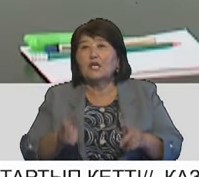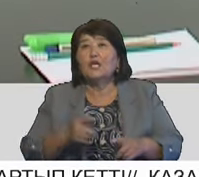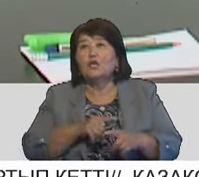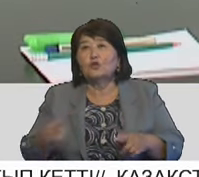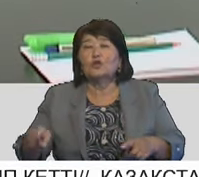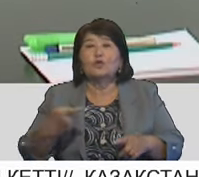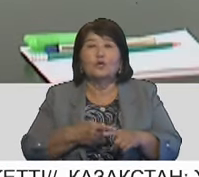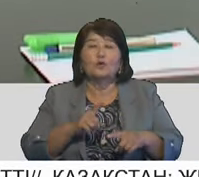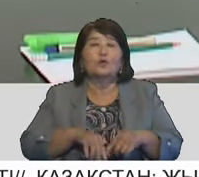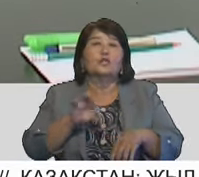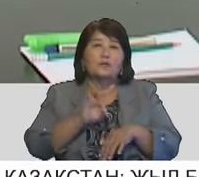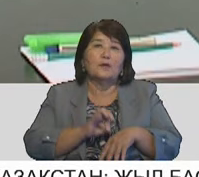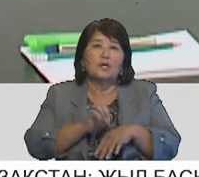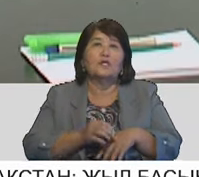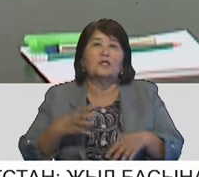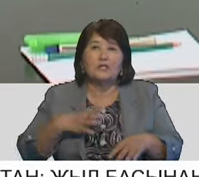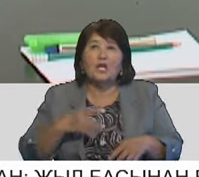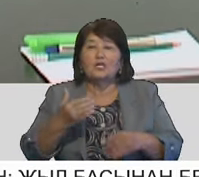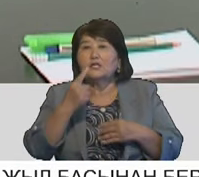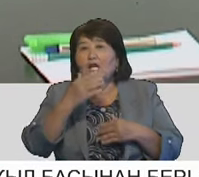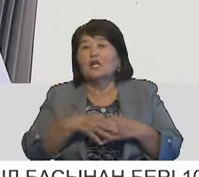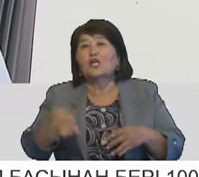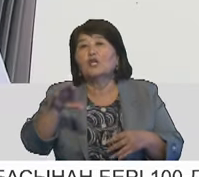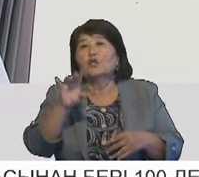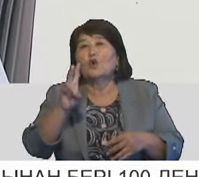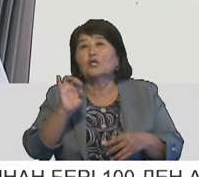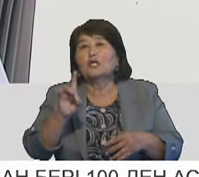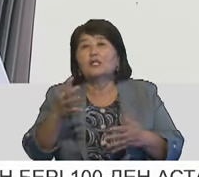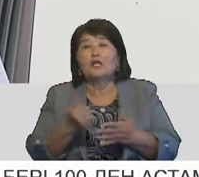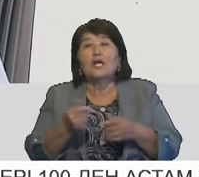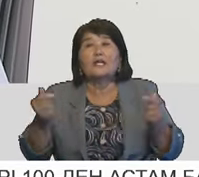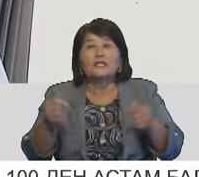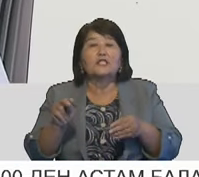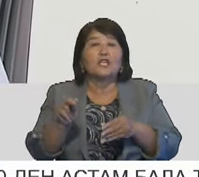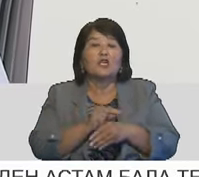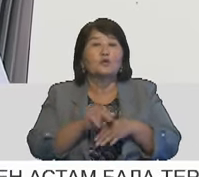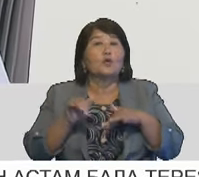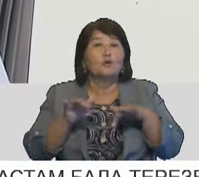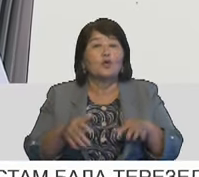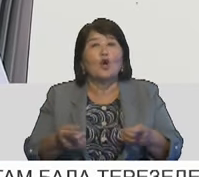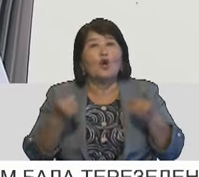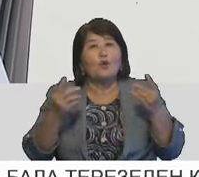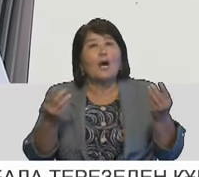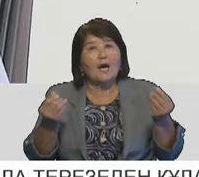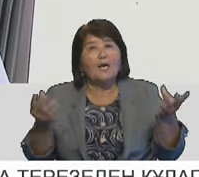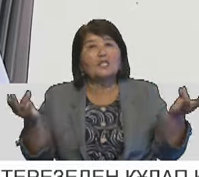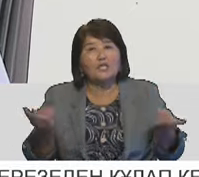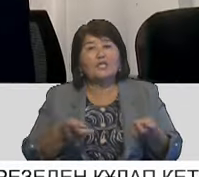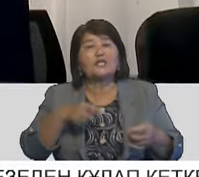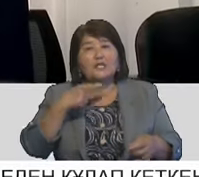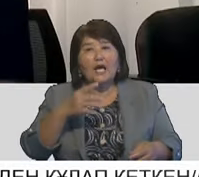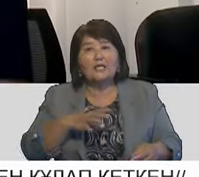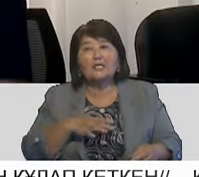бері осы дертпен күресіп келеді. Жақында оған донор табылыпты. Енді тиісті ем-дом жүргізуге қомақты қаржы керек екенін